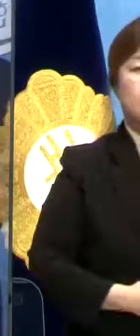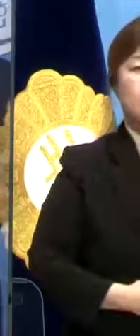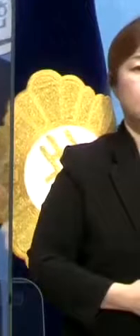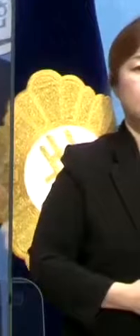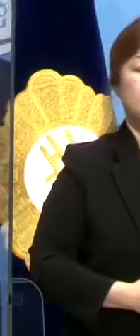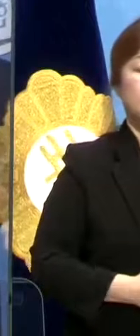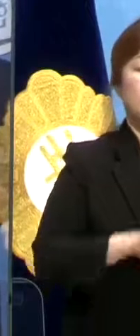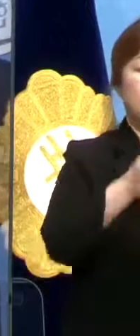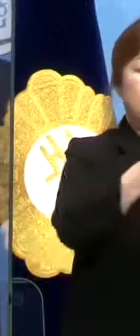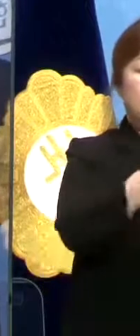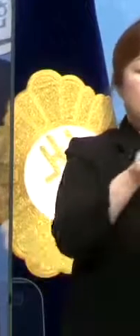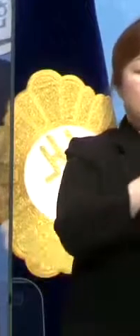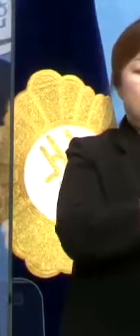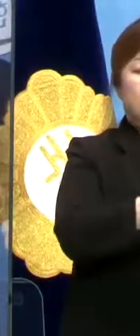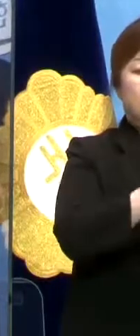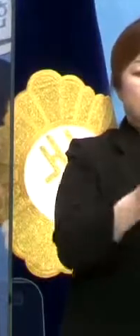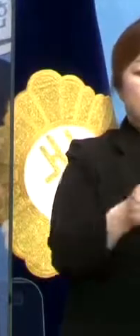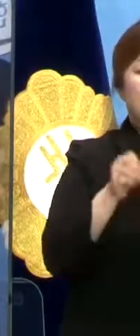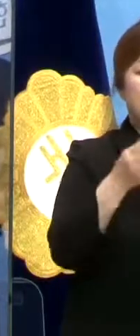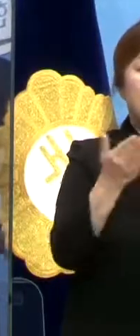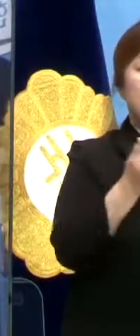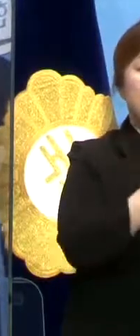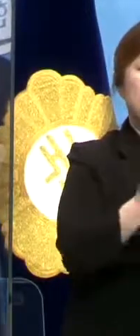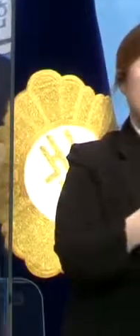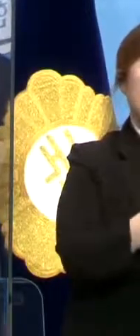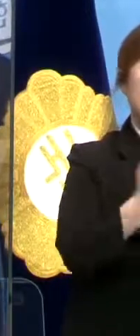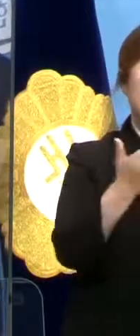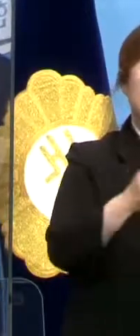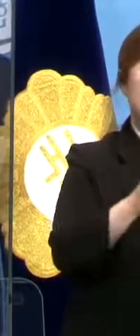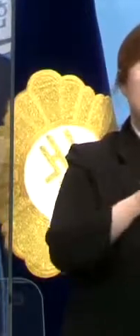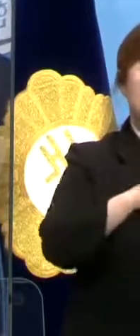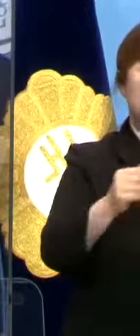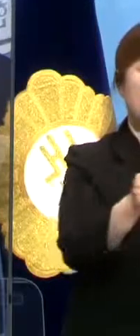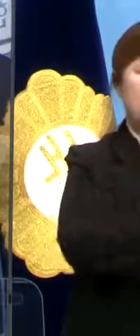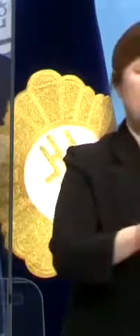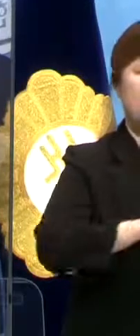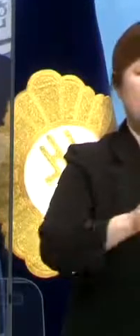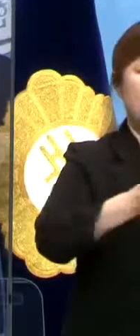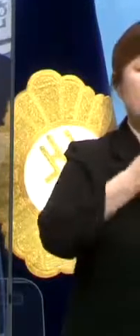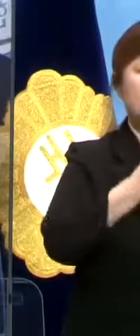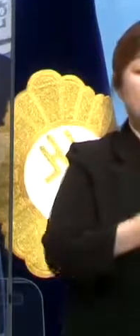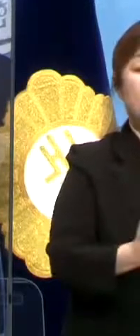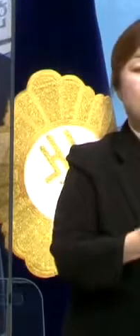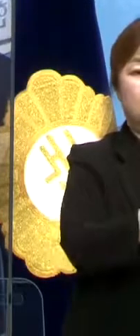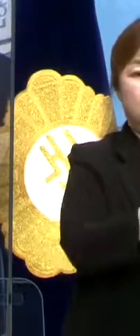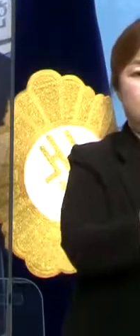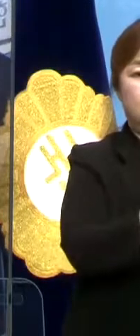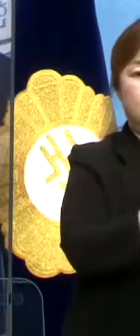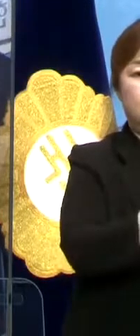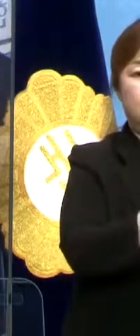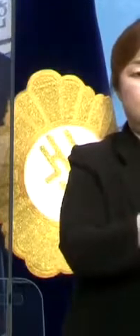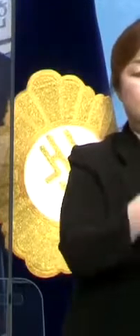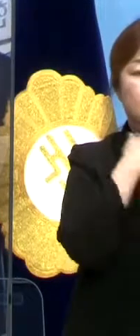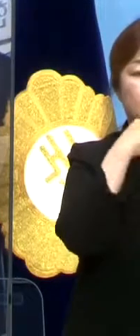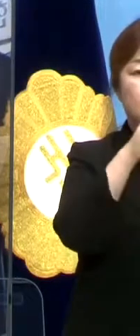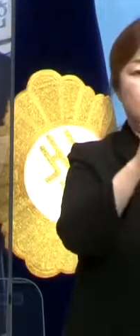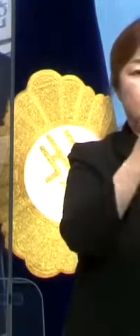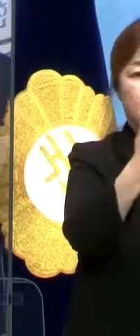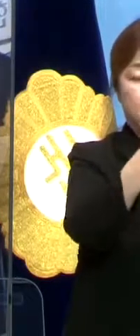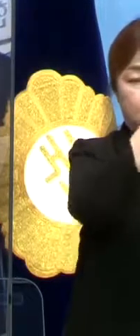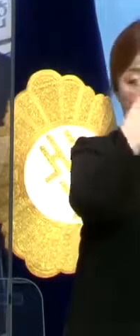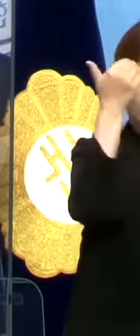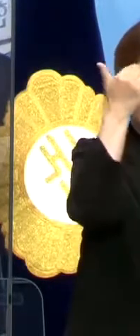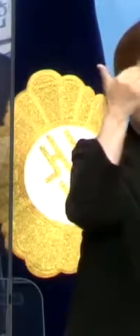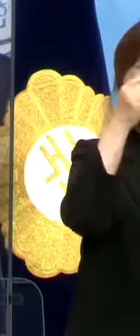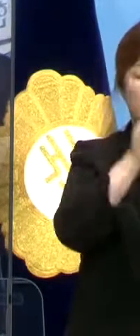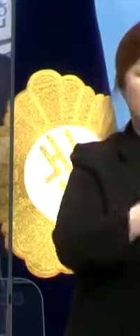고 장덕 주님의 죽음은 특별한 동작 가려워서 겠지 활동 중에 일어난 과로사 x 27살의 젊은 나이